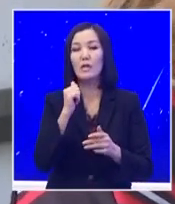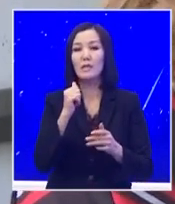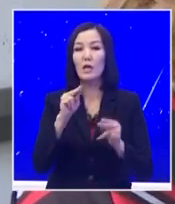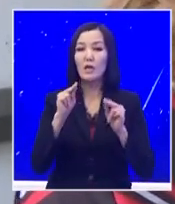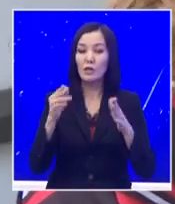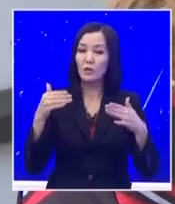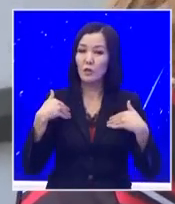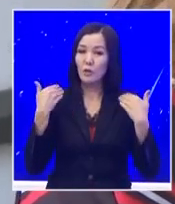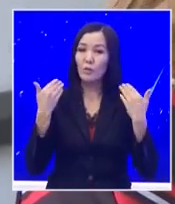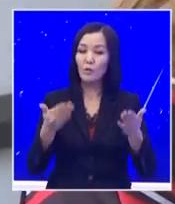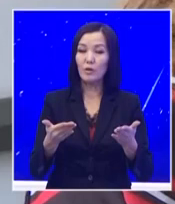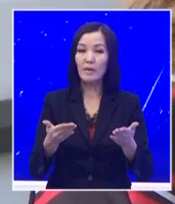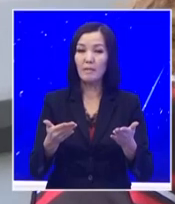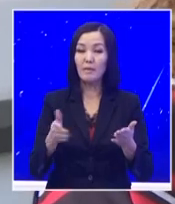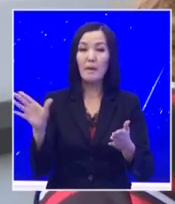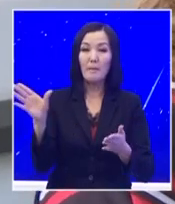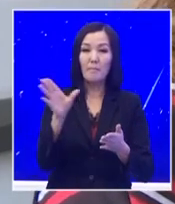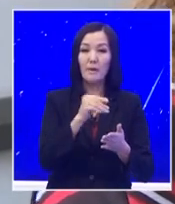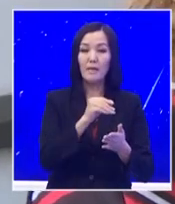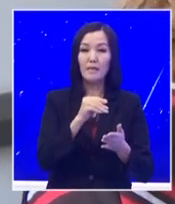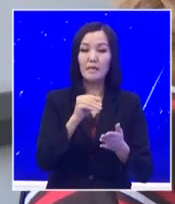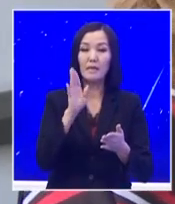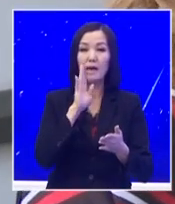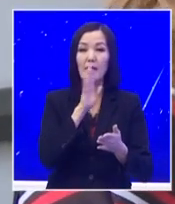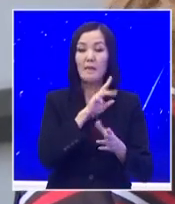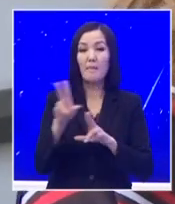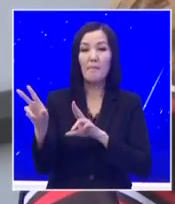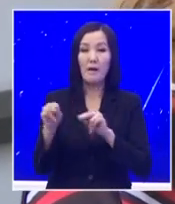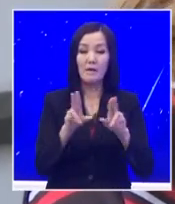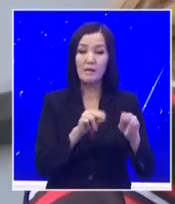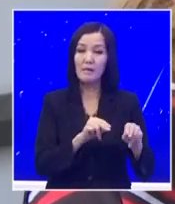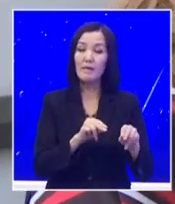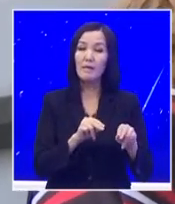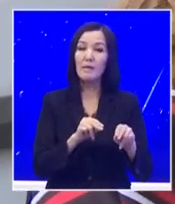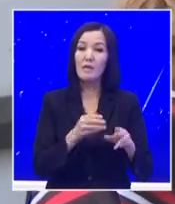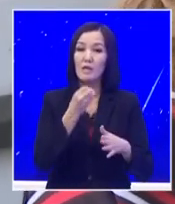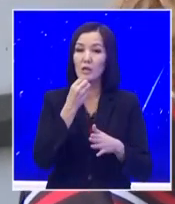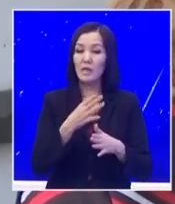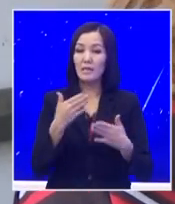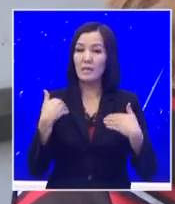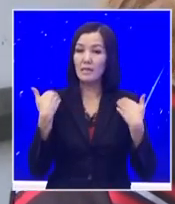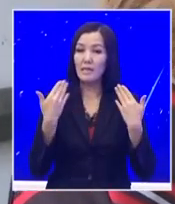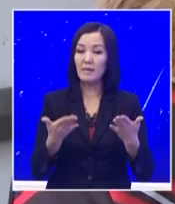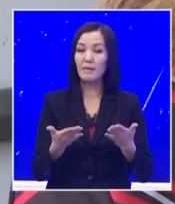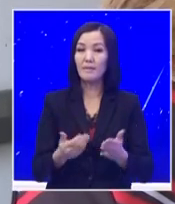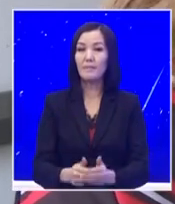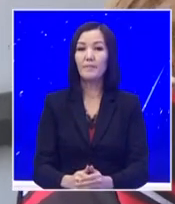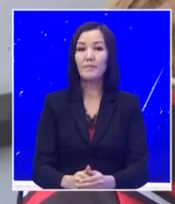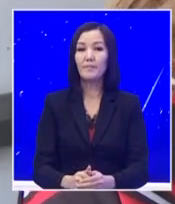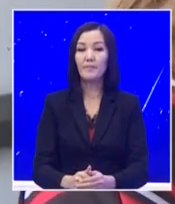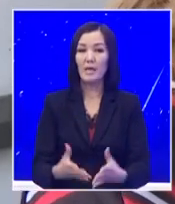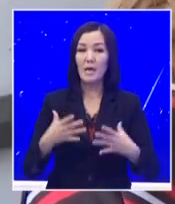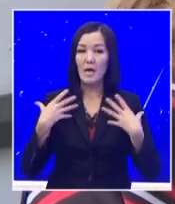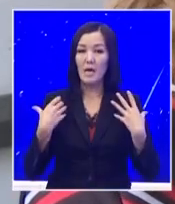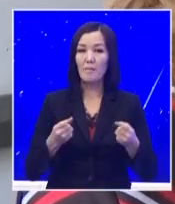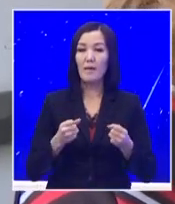құттықтаймын. Барлығына ана бақытын жаңағындай жақсылық тілеймін. Аман